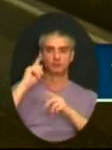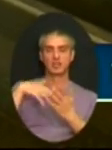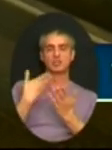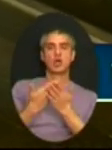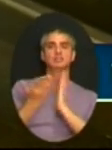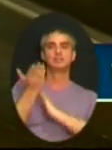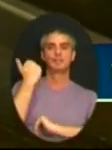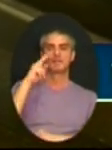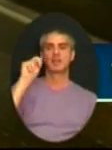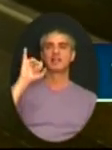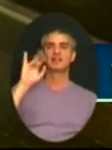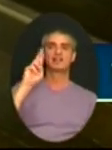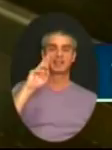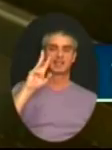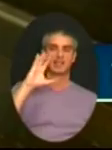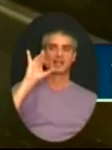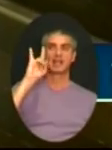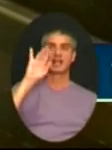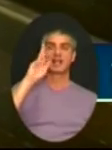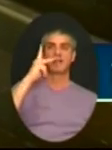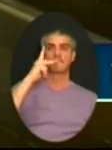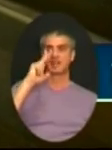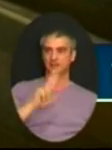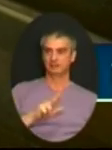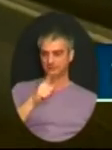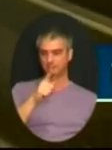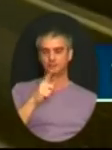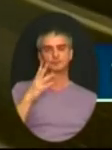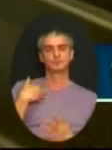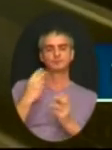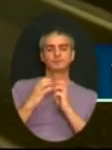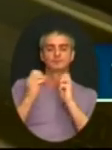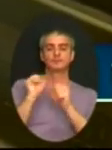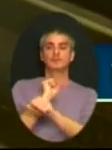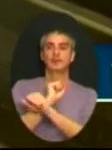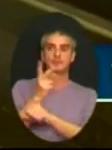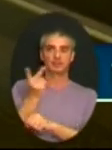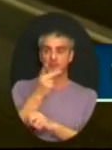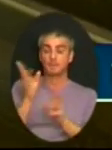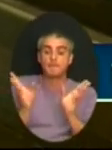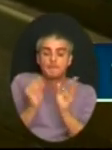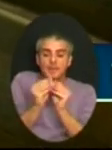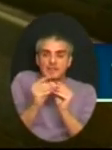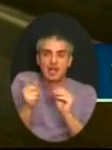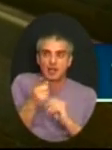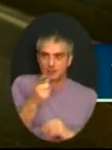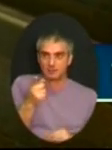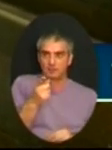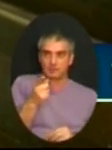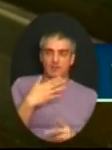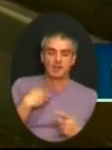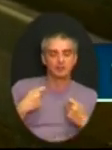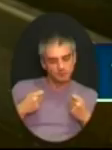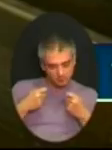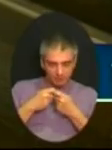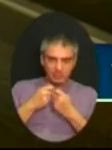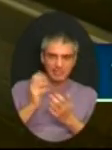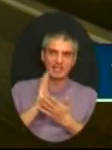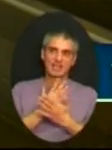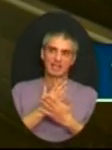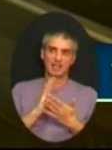בעבר ניר חפץ. הכוונה הייתה להאריך את מעצרם בחשד שהם יחד קשרו,